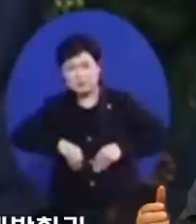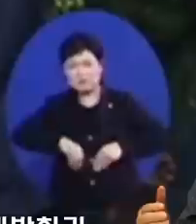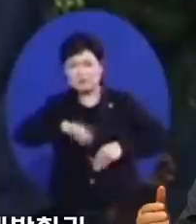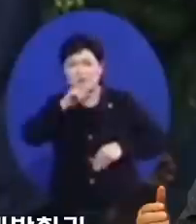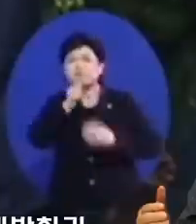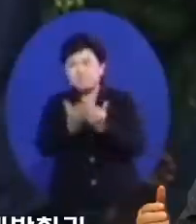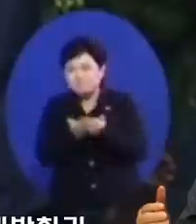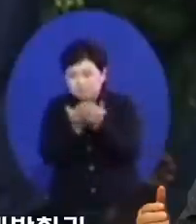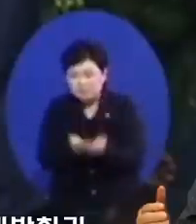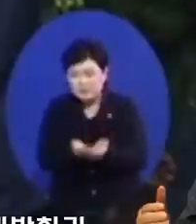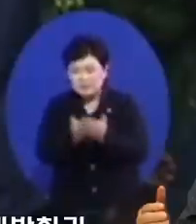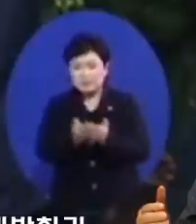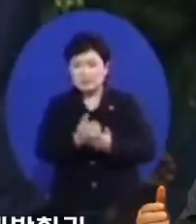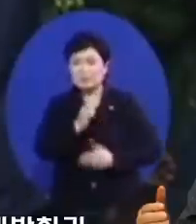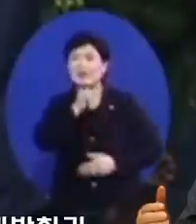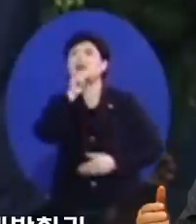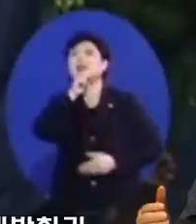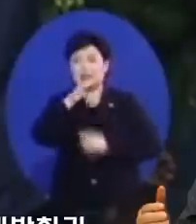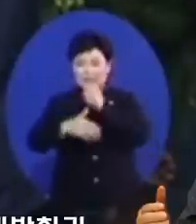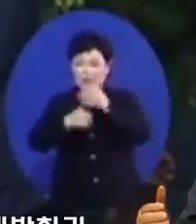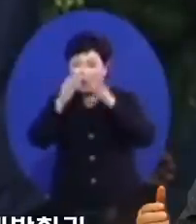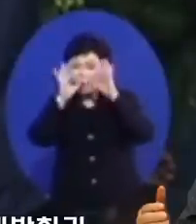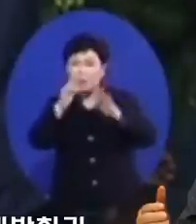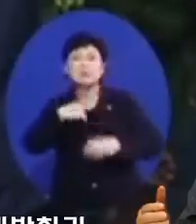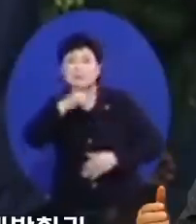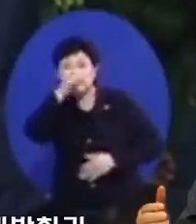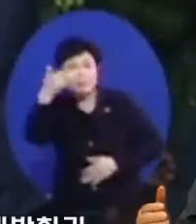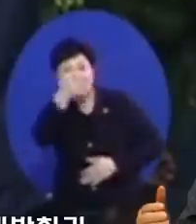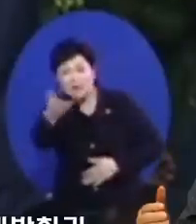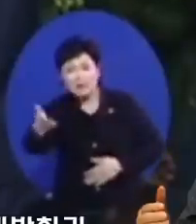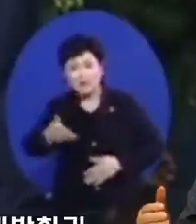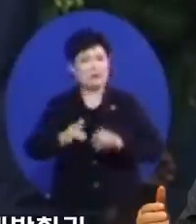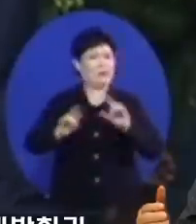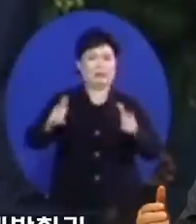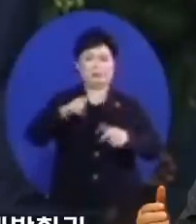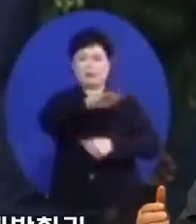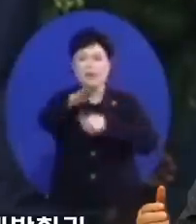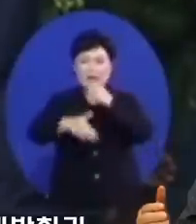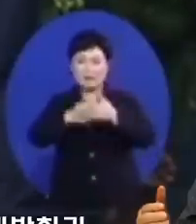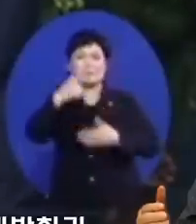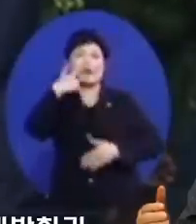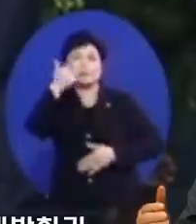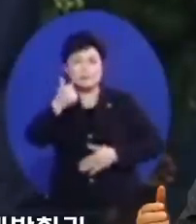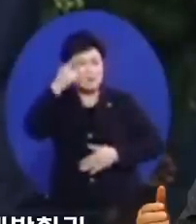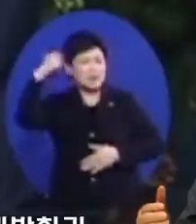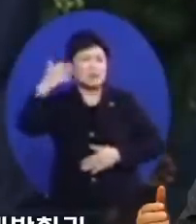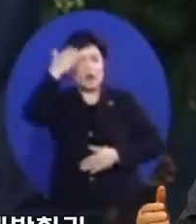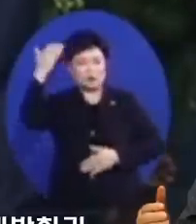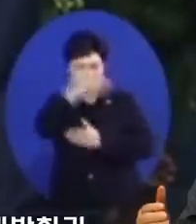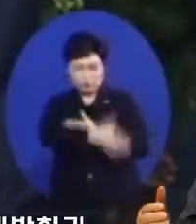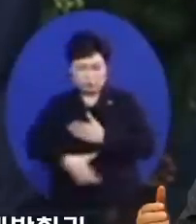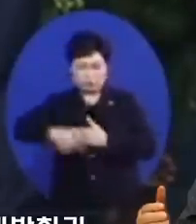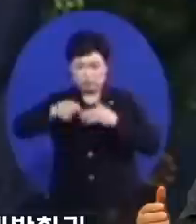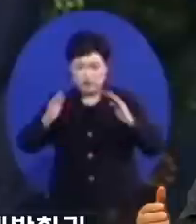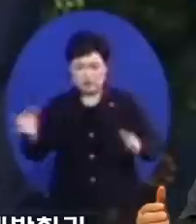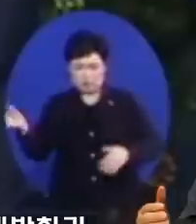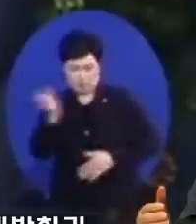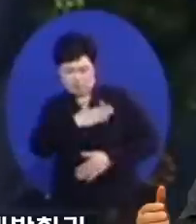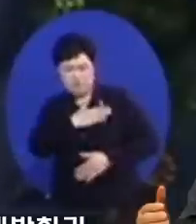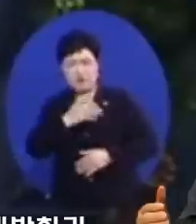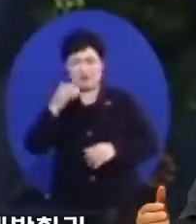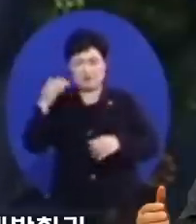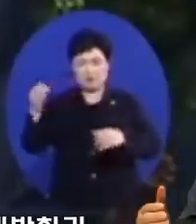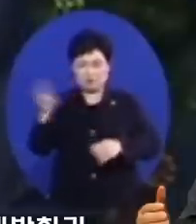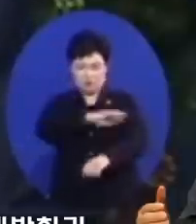동량하는 가난한 하나님을 본 적이 있습니까? 우리 아버지인데 우리 아버지가 영육간에 부유하시고